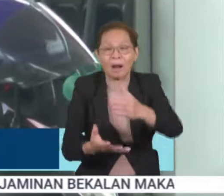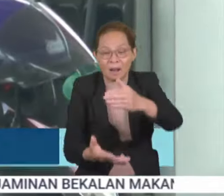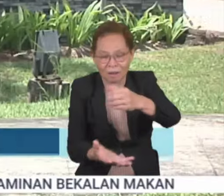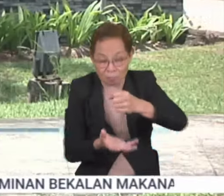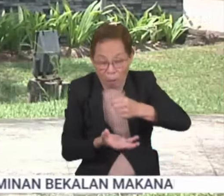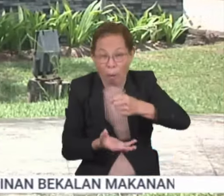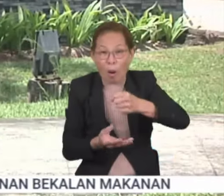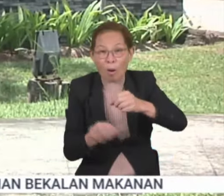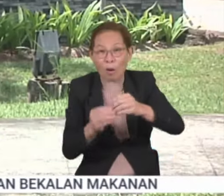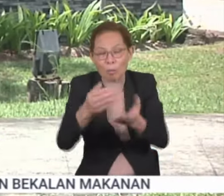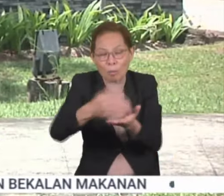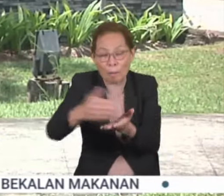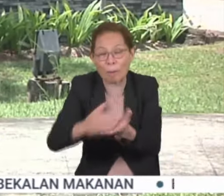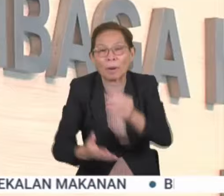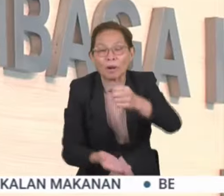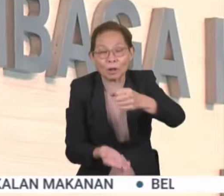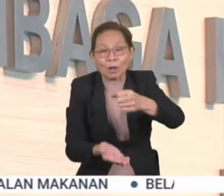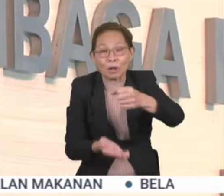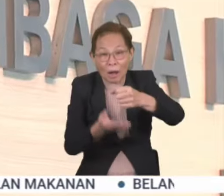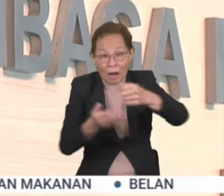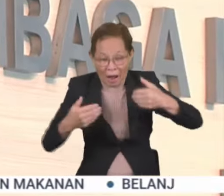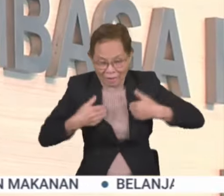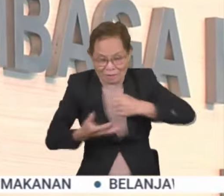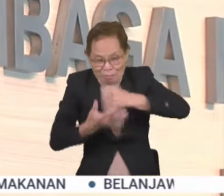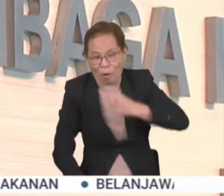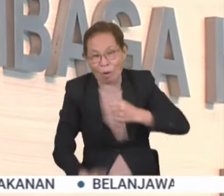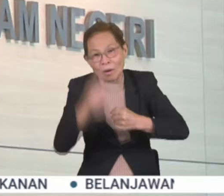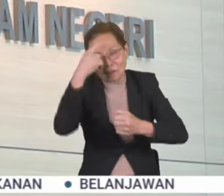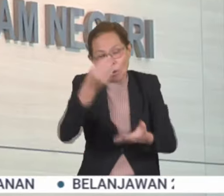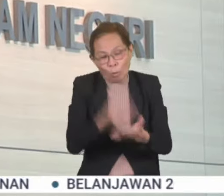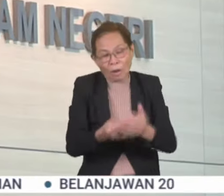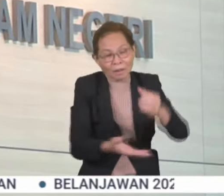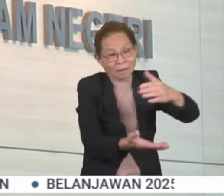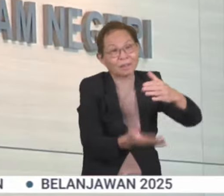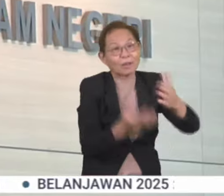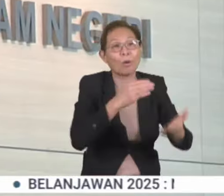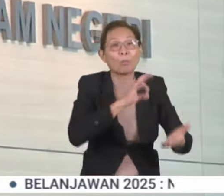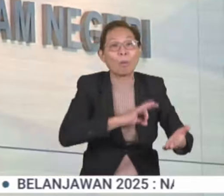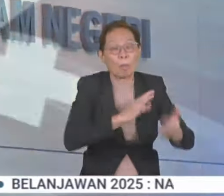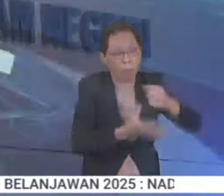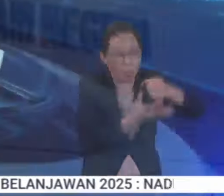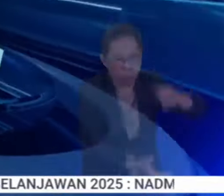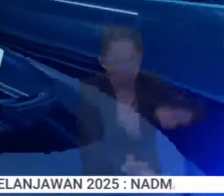daripada penjimatan subsidi dapat disalurkan semula untuk kesejahteraan rakyat.